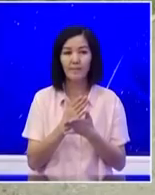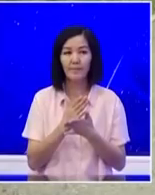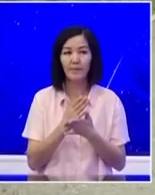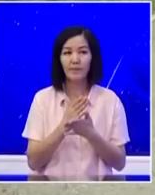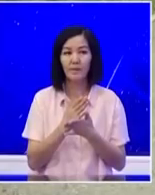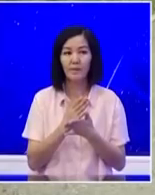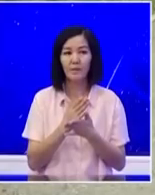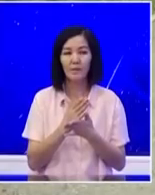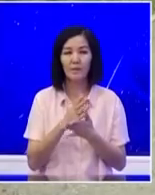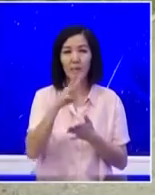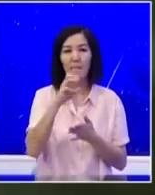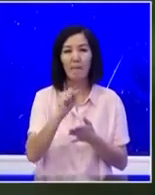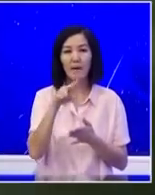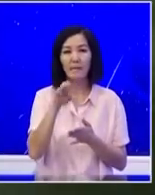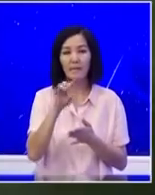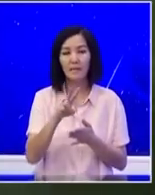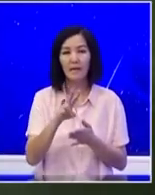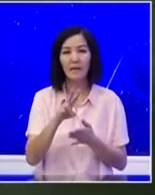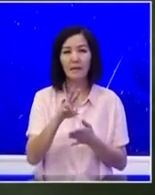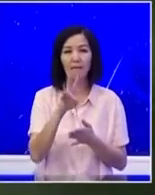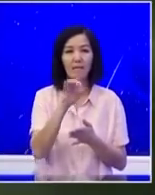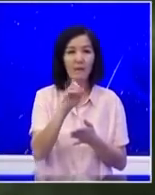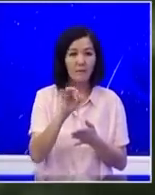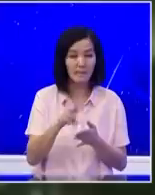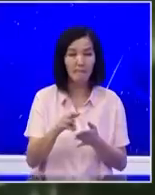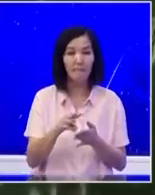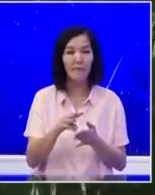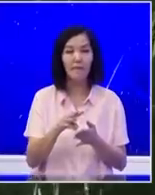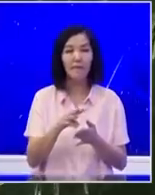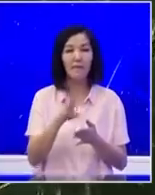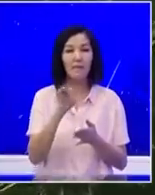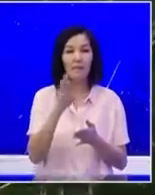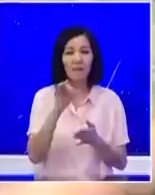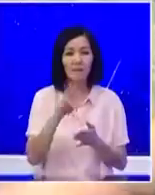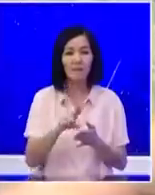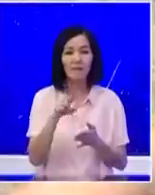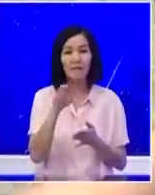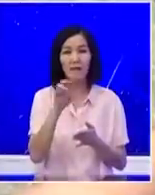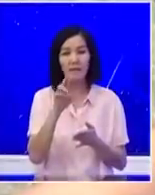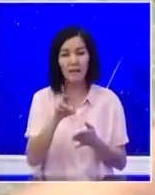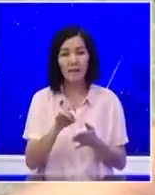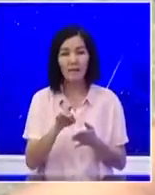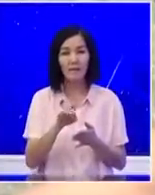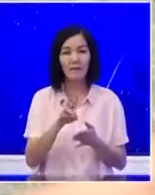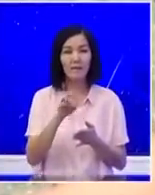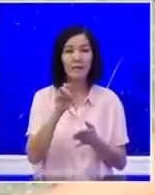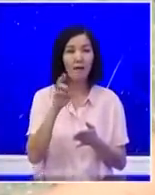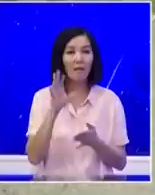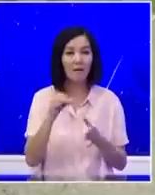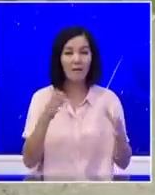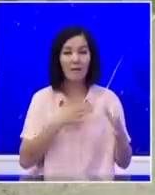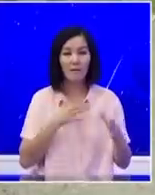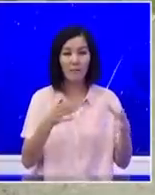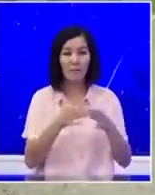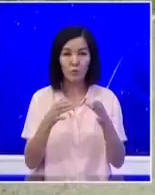жаңағы Керейімова Мадина бар, Қанатқыз Назым, Мұқатай Ерасыл, Орманғали Данияр, Петров Николай деген резервный группаларымыз